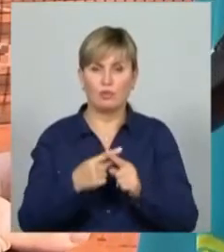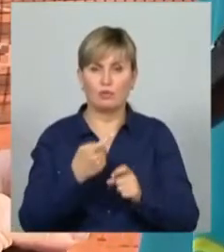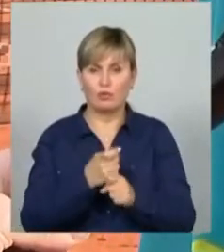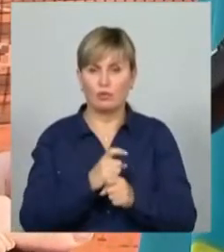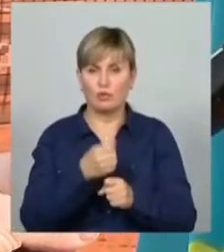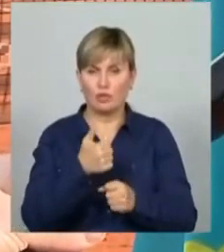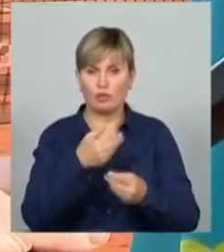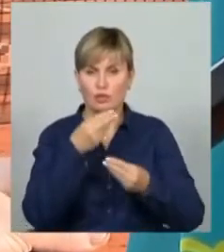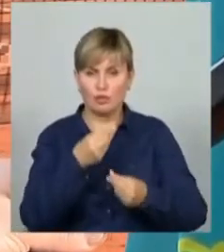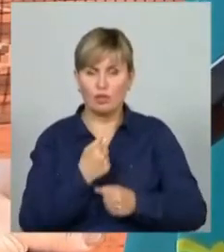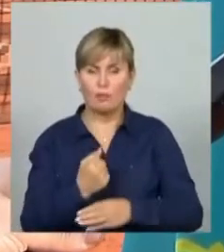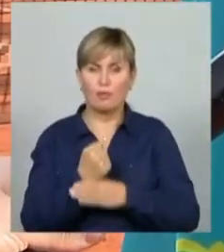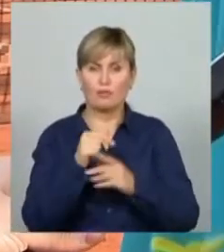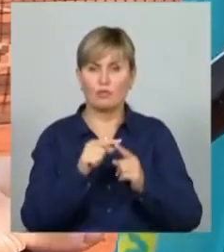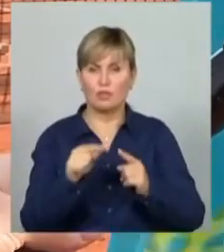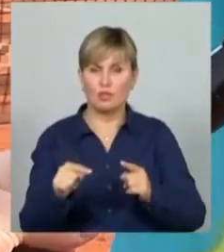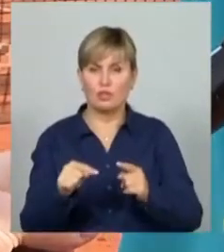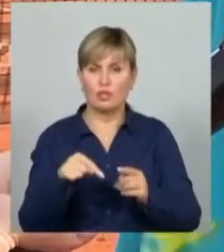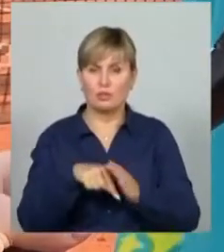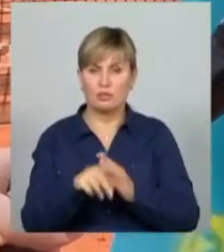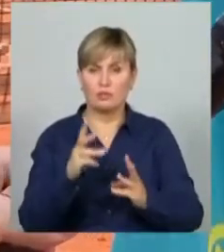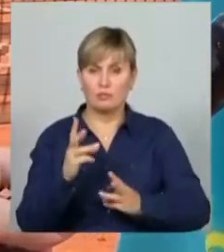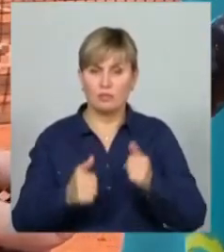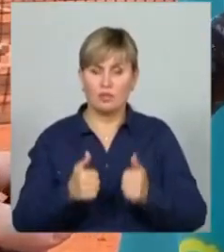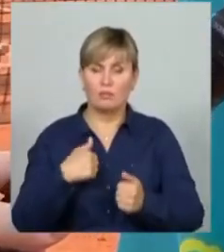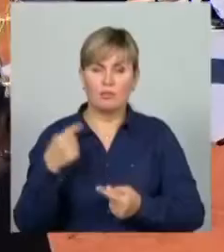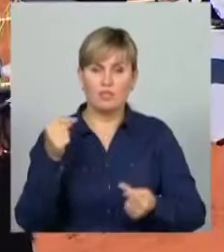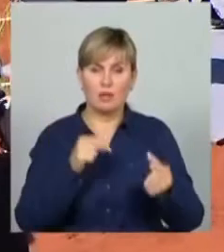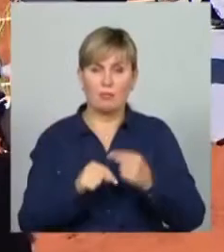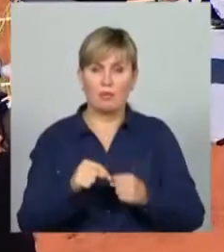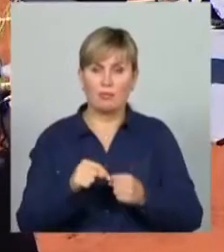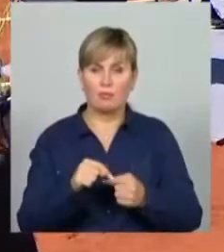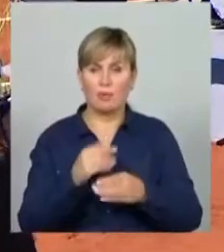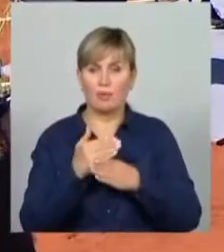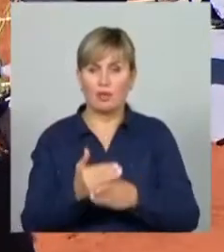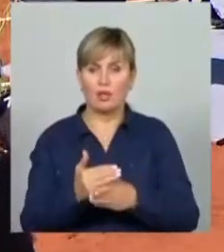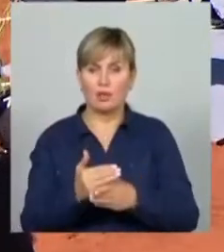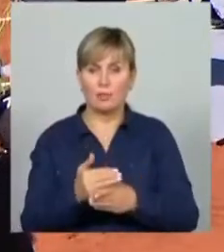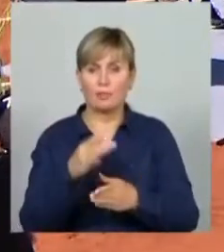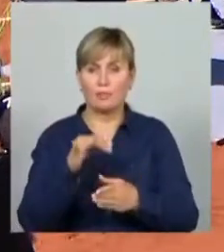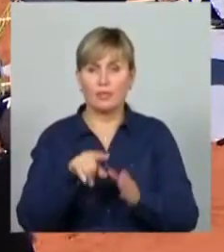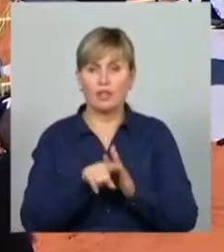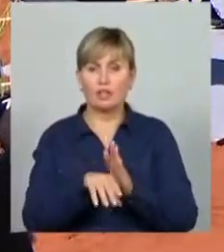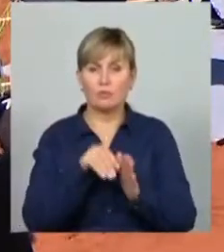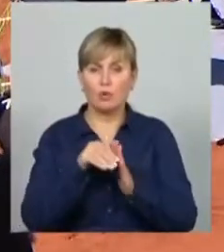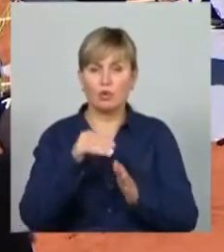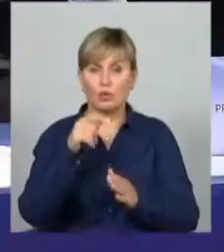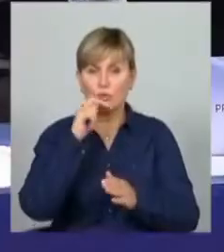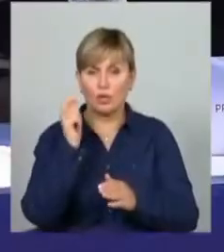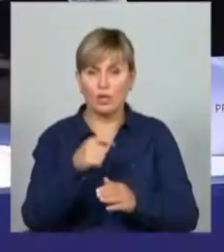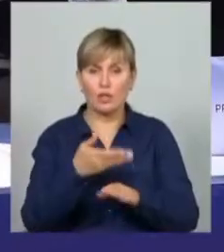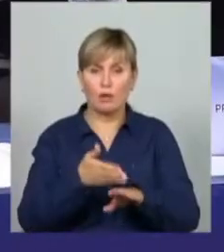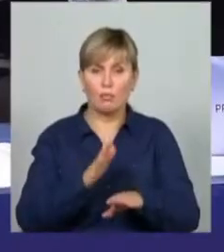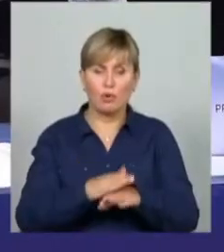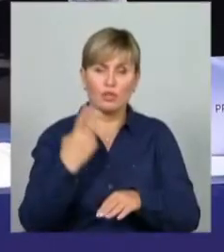очень хорошо заряжала меня и поддерживала в течение матча. И мы взаимозаменяли друг друга. Дальше прошли также сборные Украины, Польши, Нидерландов,